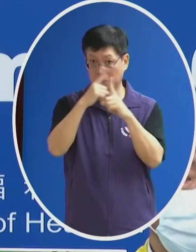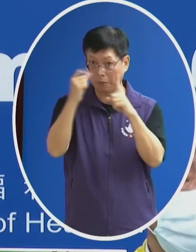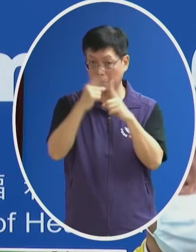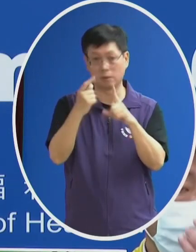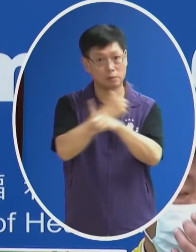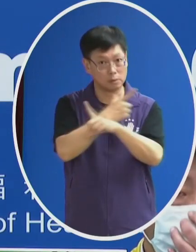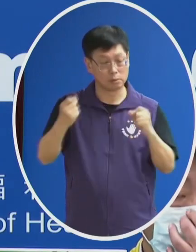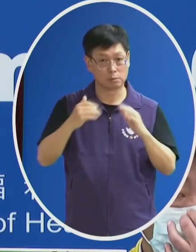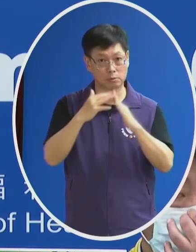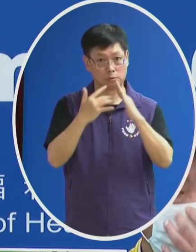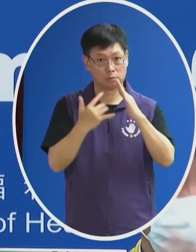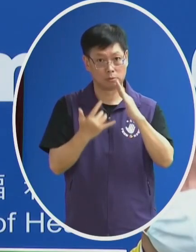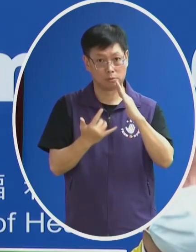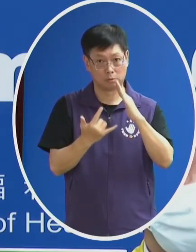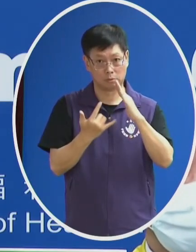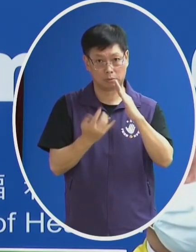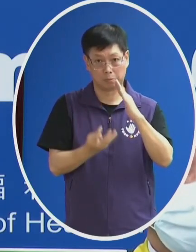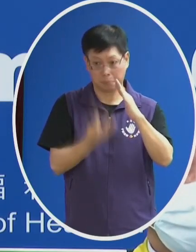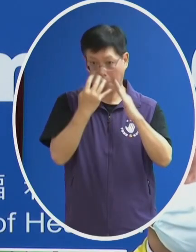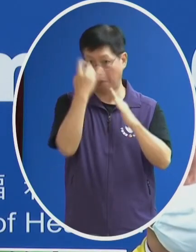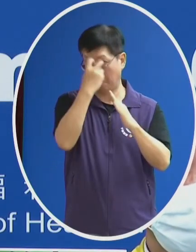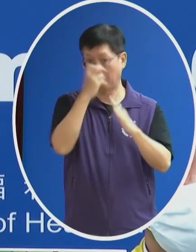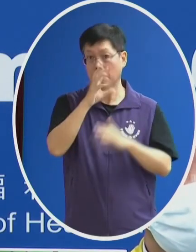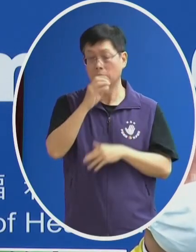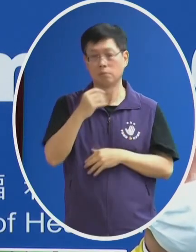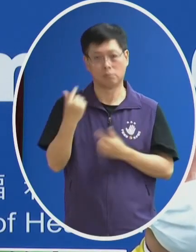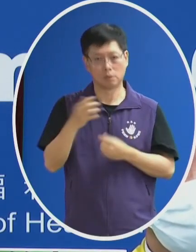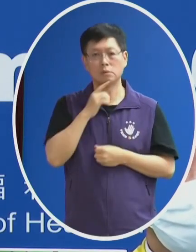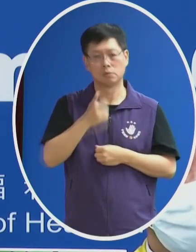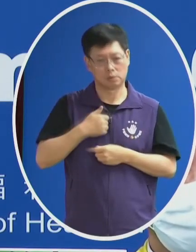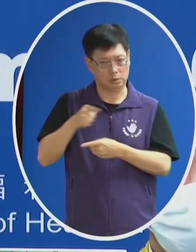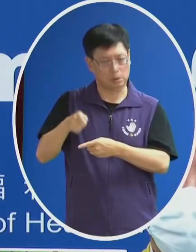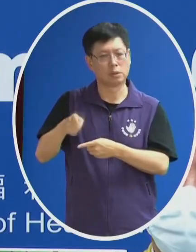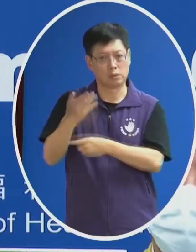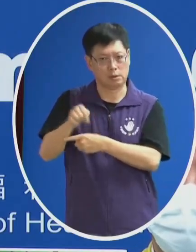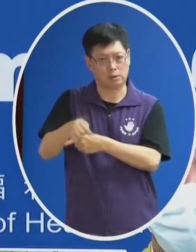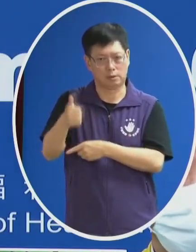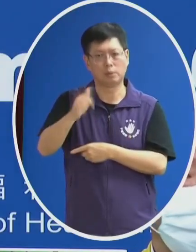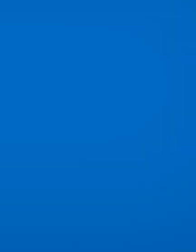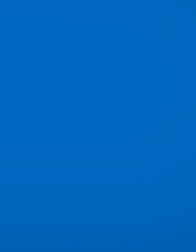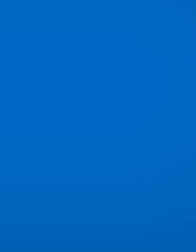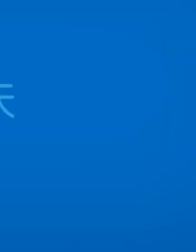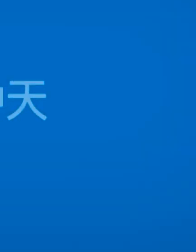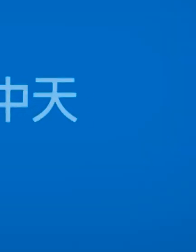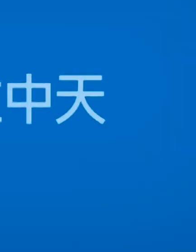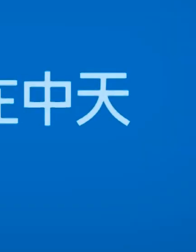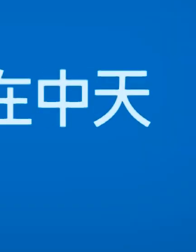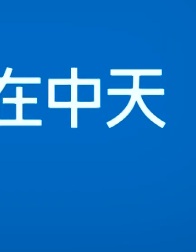列入居家隔离啊？不过由这个个案，他的确是已经做了居家隔离的部分。